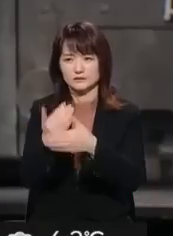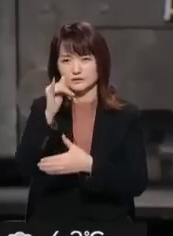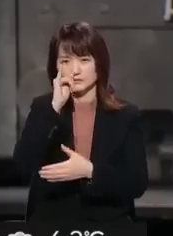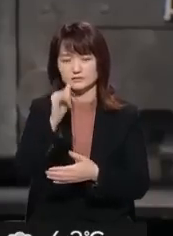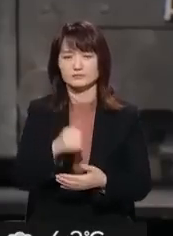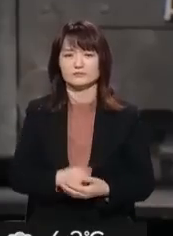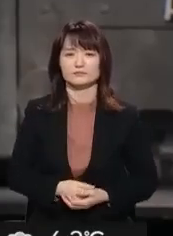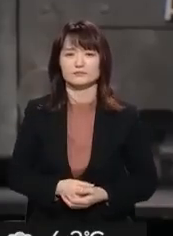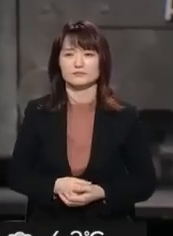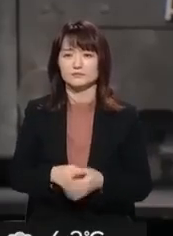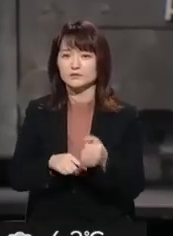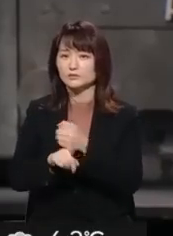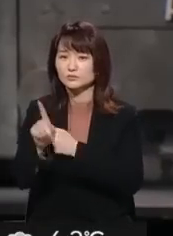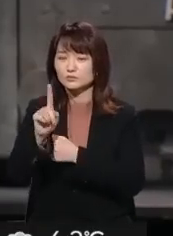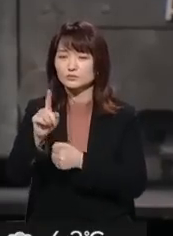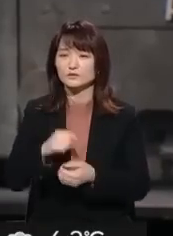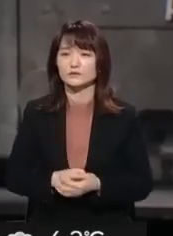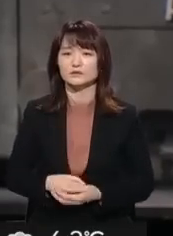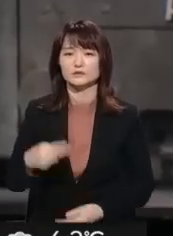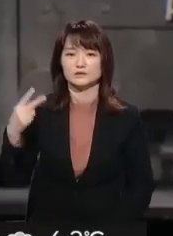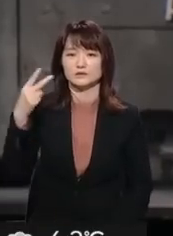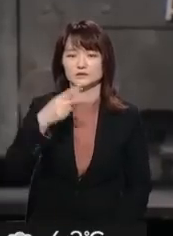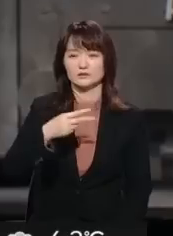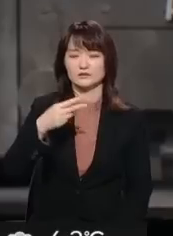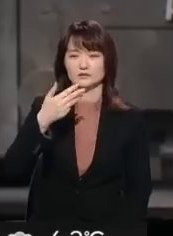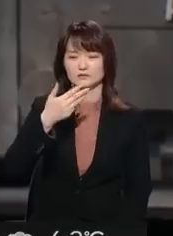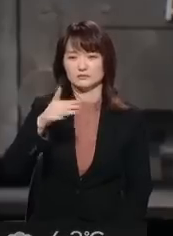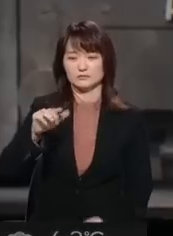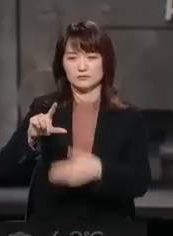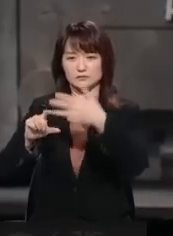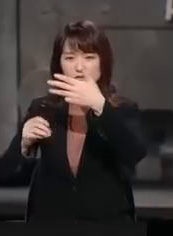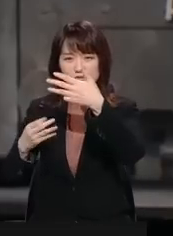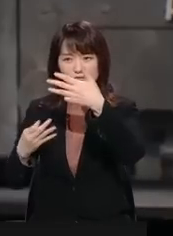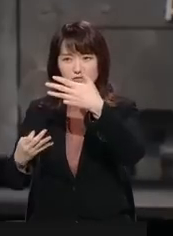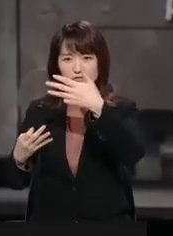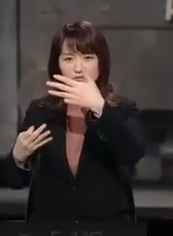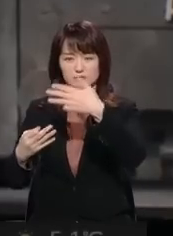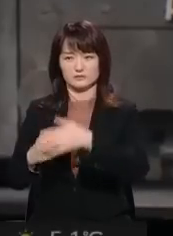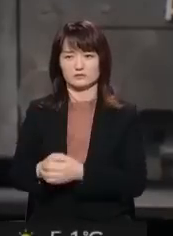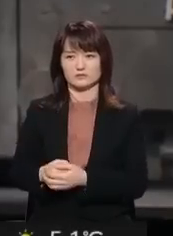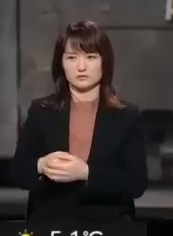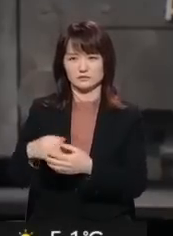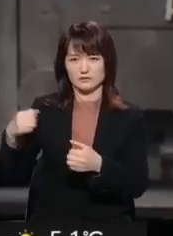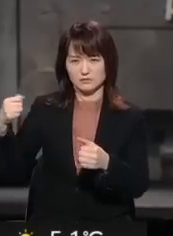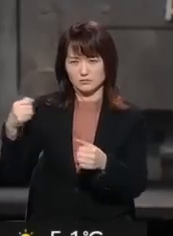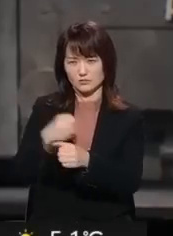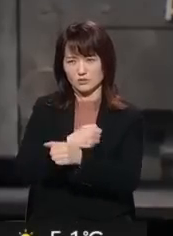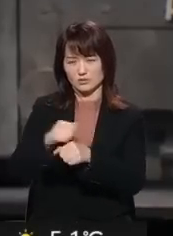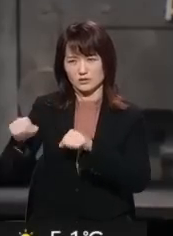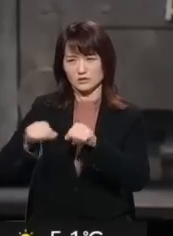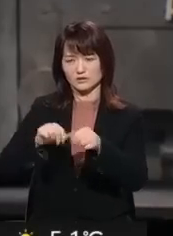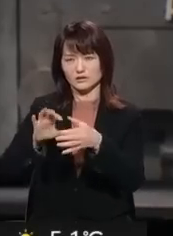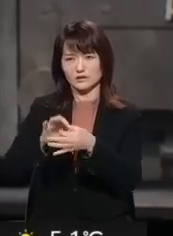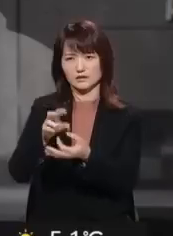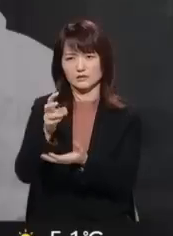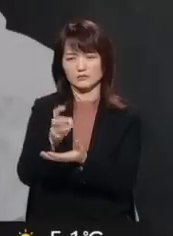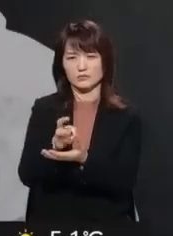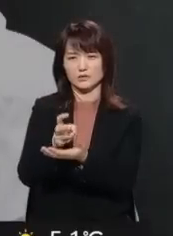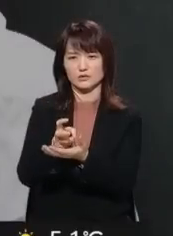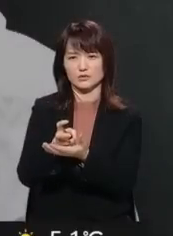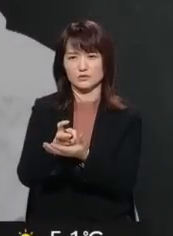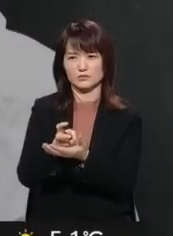그렇게 판단을 했는데 그 이유가 있습니다 2008년 8월 14일 날 그 폭력 행위 등 처벌에 관한 법률 위반이 있습니다 여기에